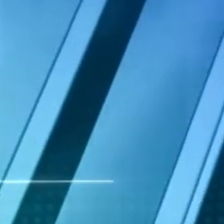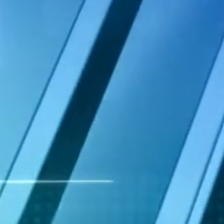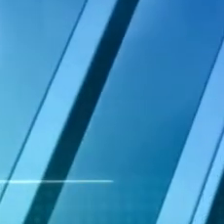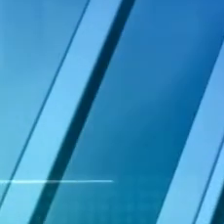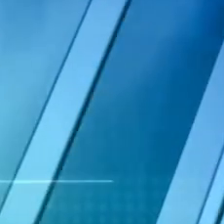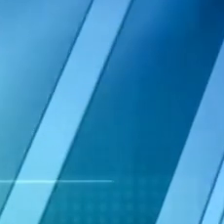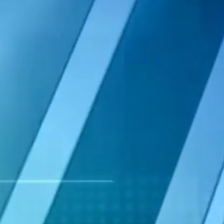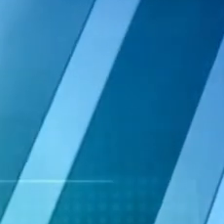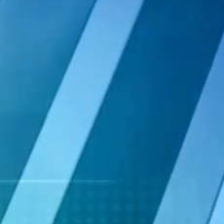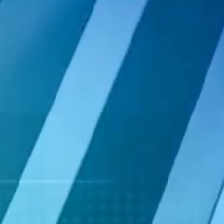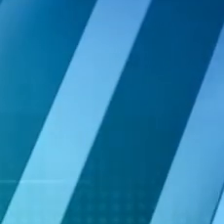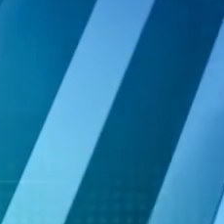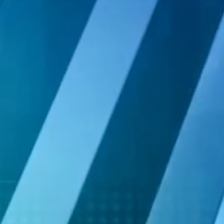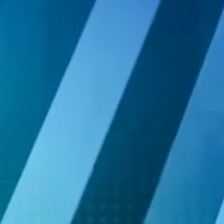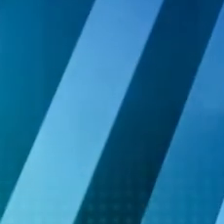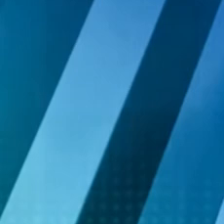МУЗЫКАЛЬНАЯ ЗАСТАВКА